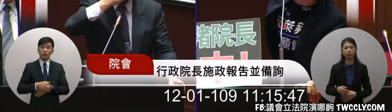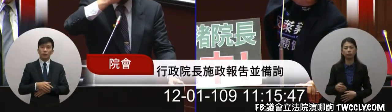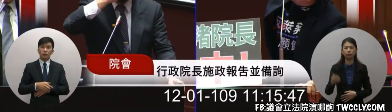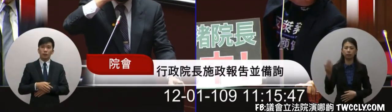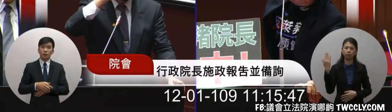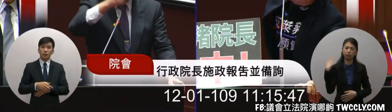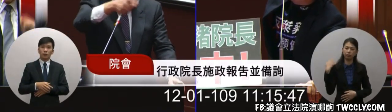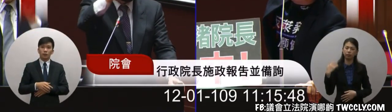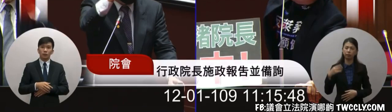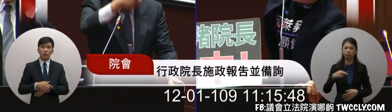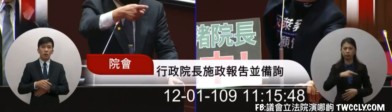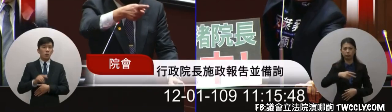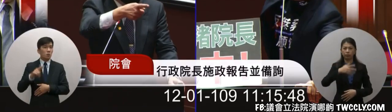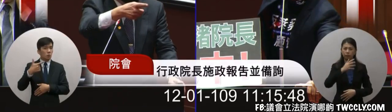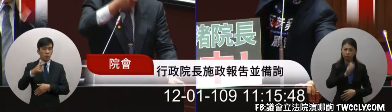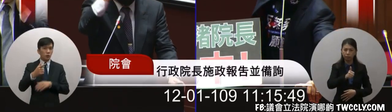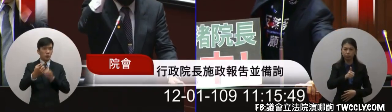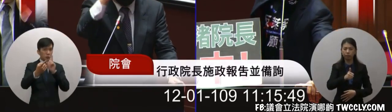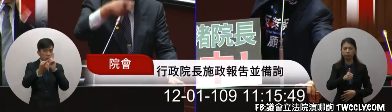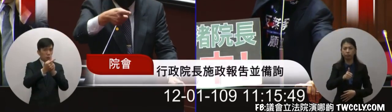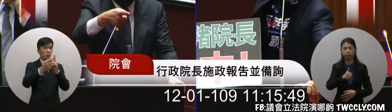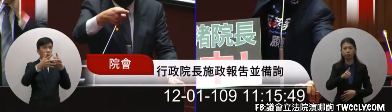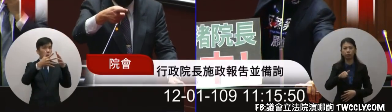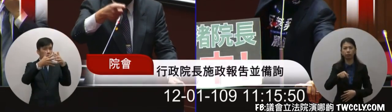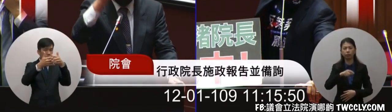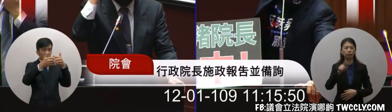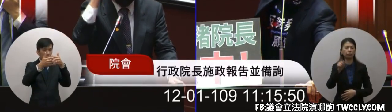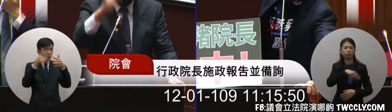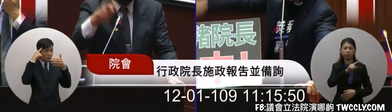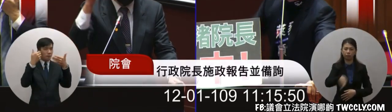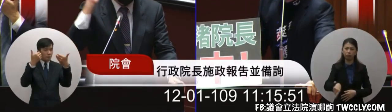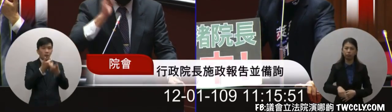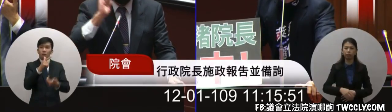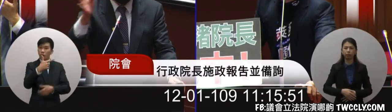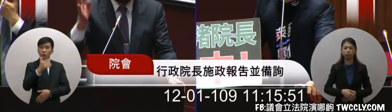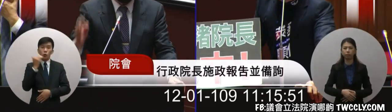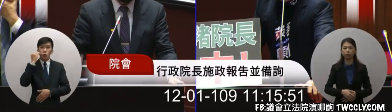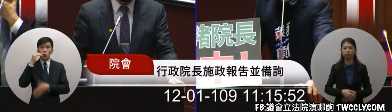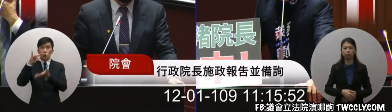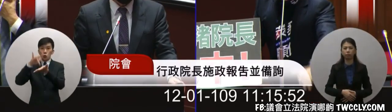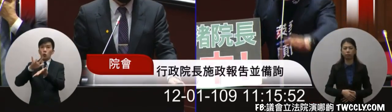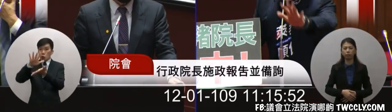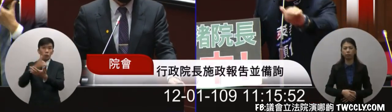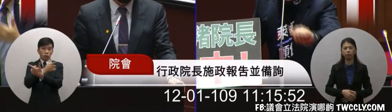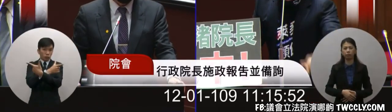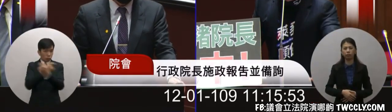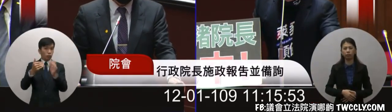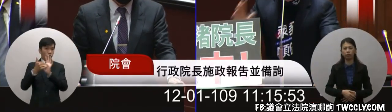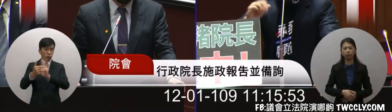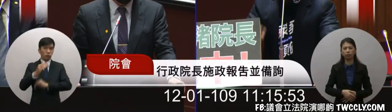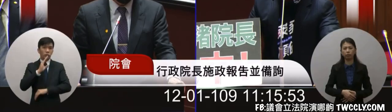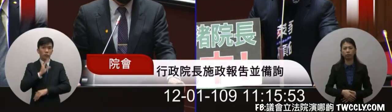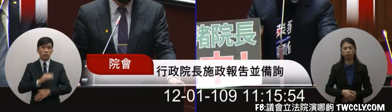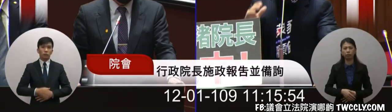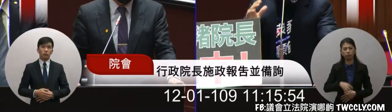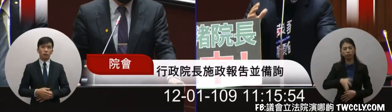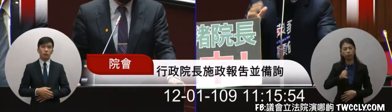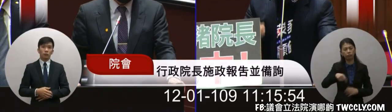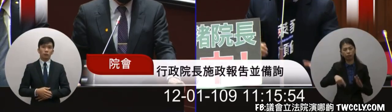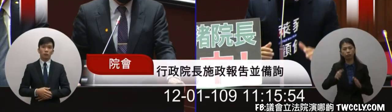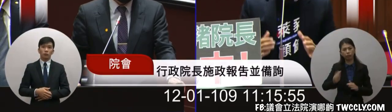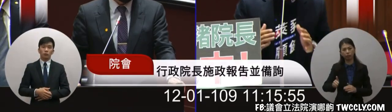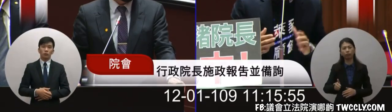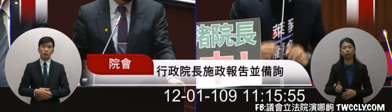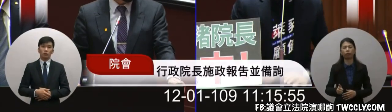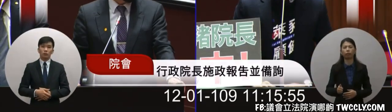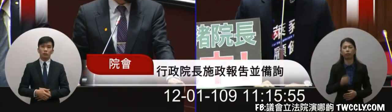的游锡堃， 不是反美哦， 全部都错啊。 只要有毒，我们都反。 没错嘛，部长、院长，这一点也是